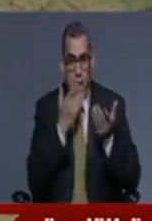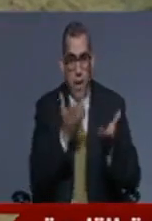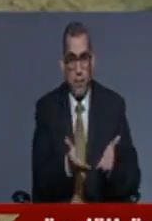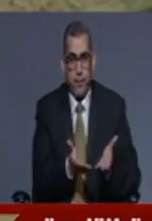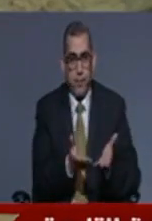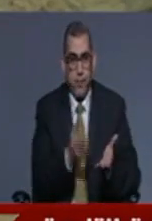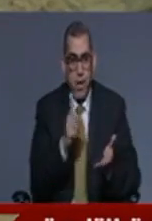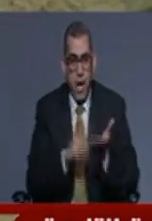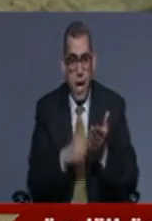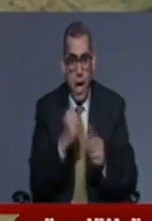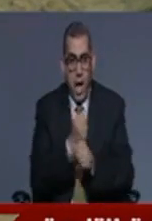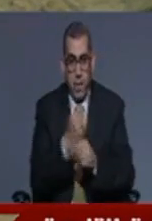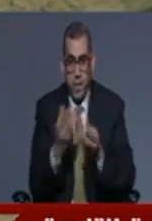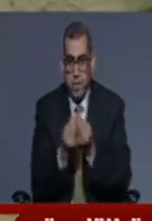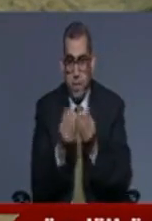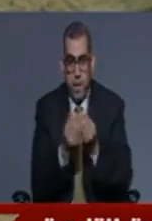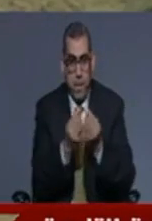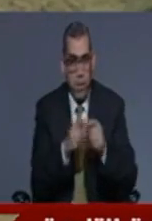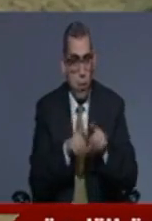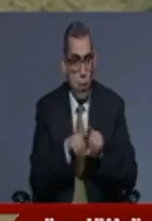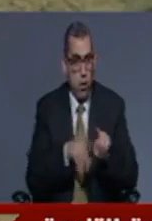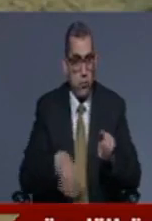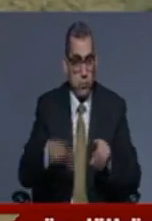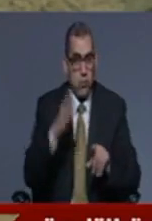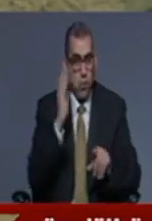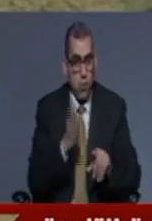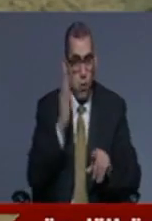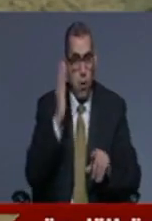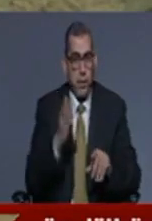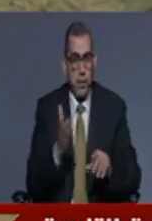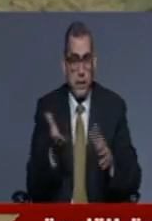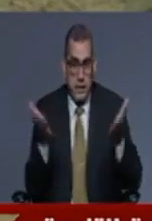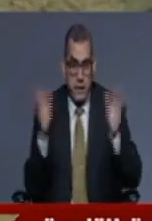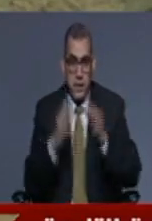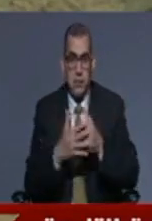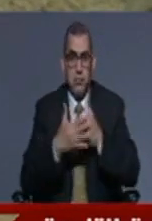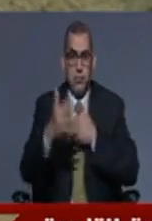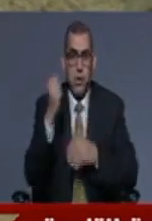وبالعمل مع أشقائنا يمكننا أن نزيد